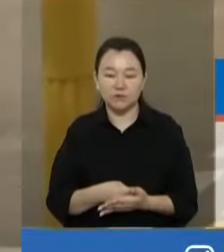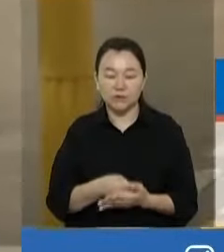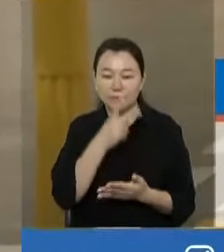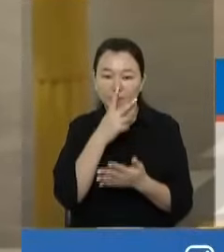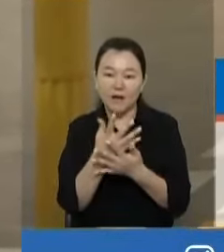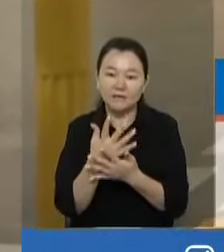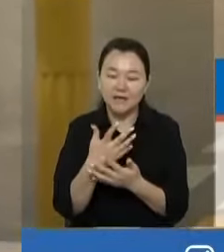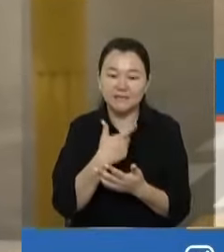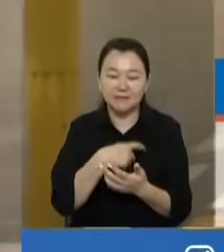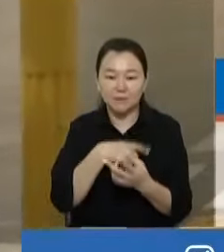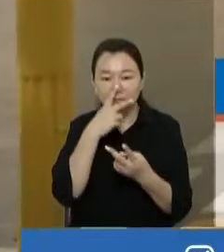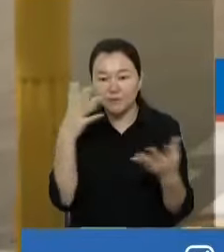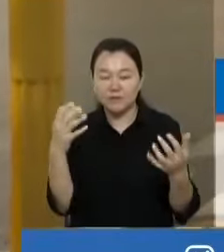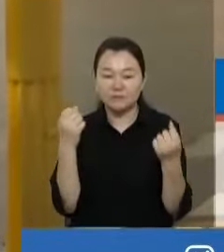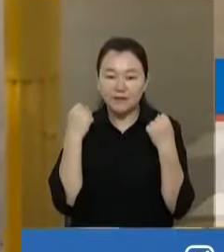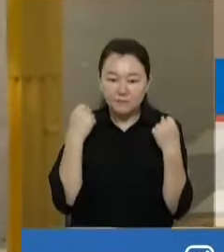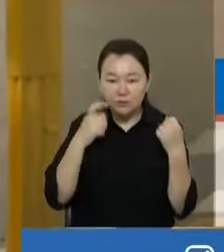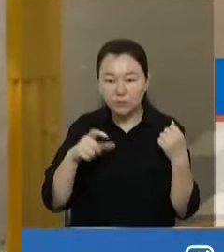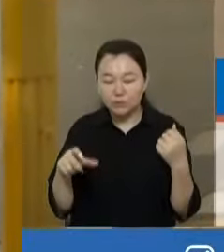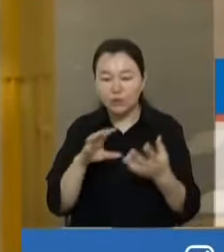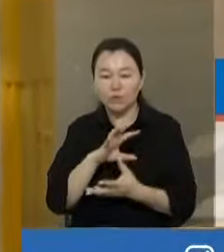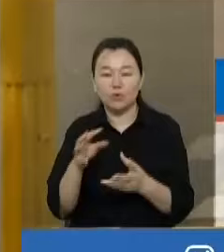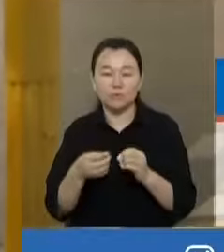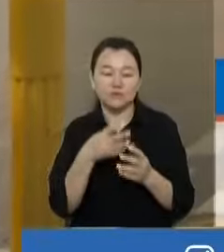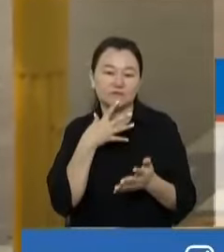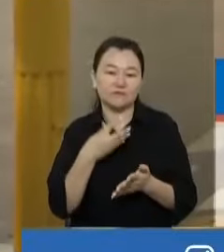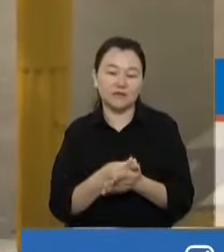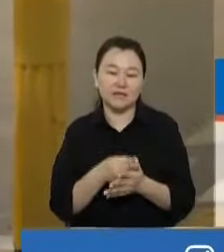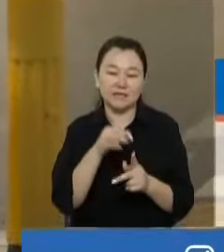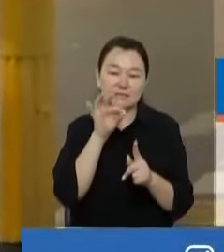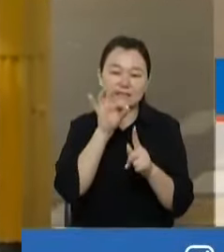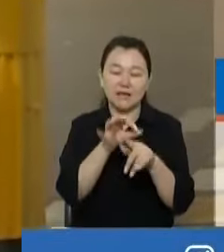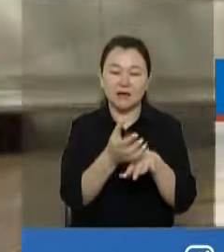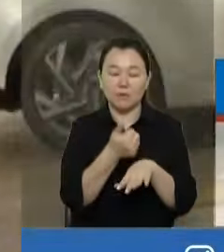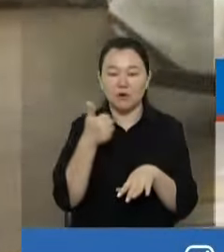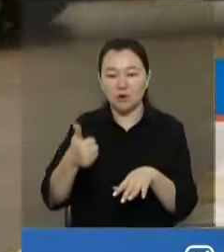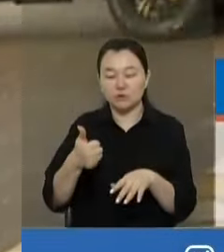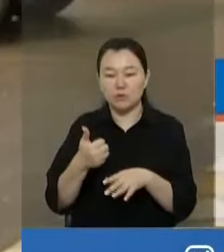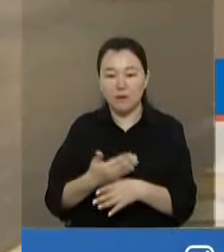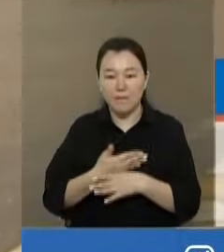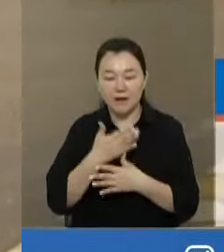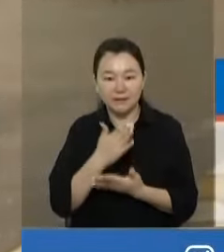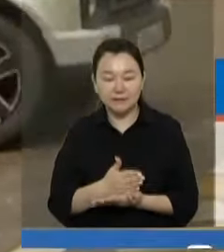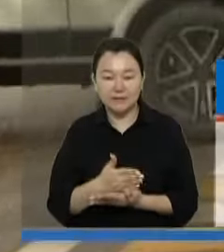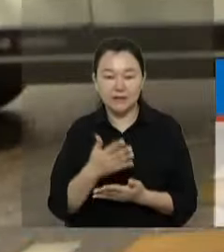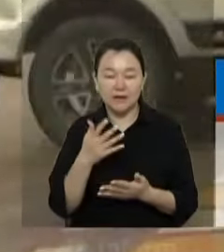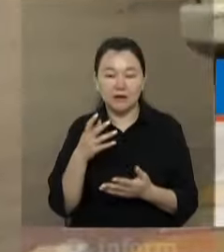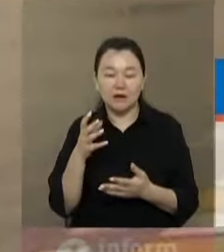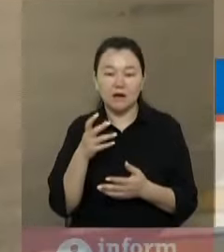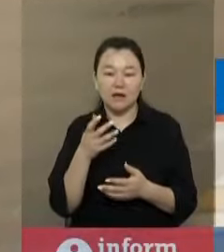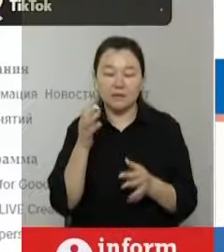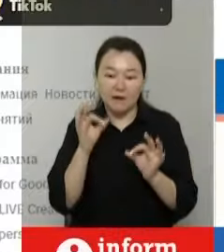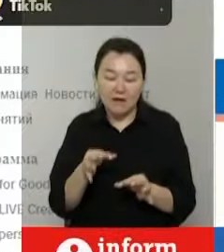көрсетуге, спортсмендерге, жалпы өзінің целіне жетуге жақсырақ сияқты. Сол дұрыс саған